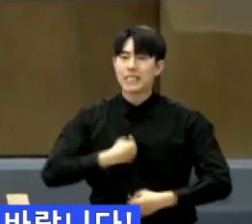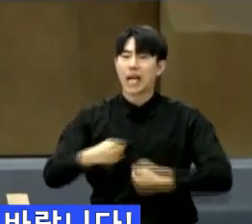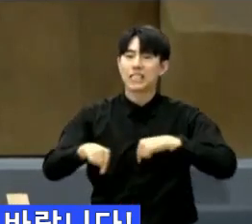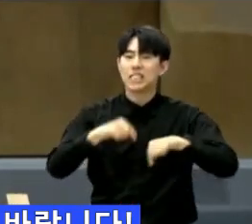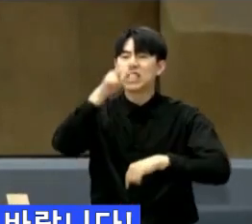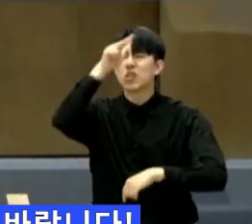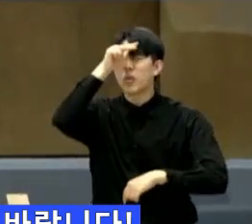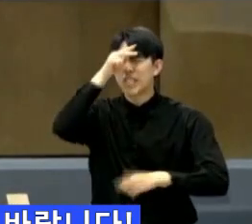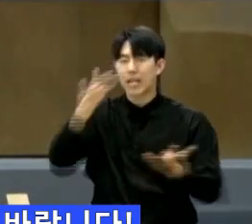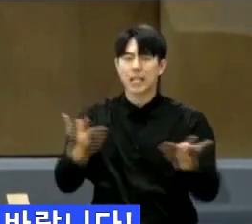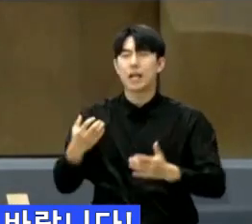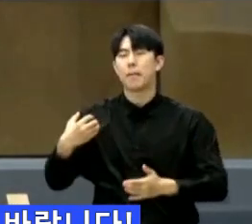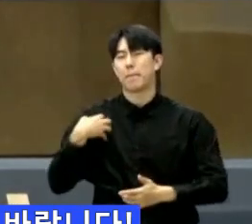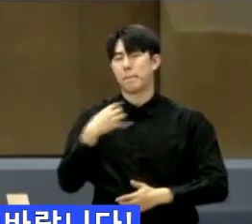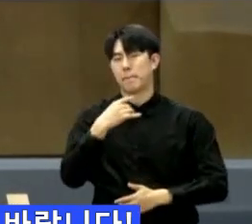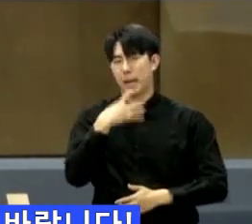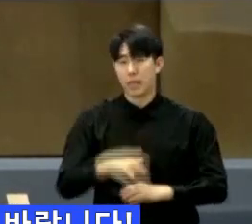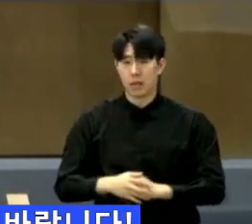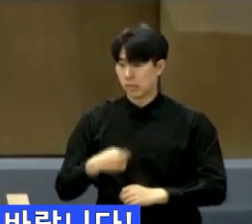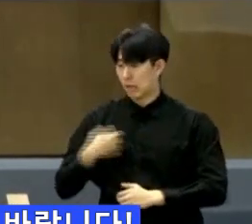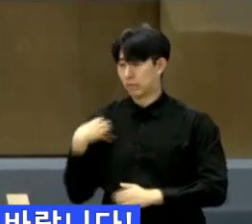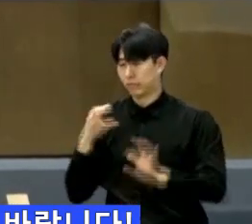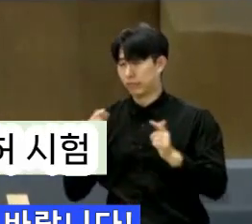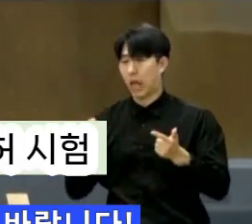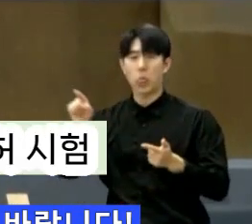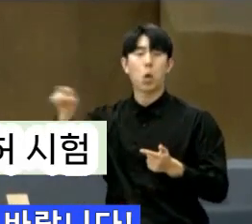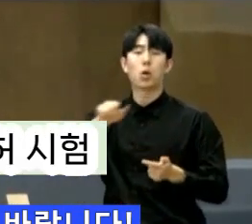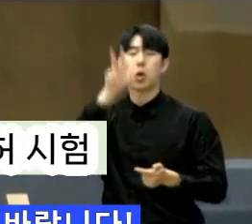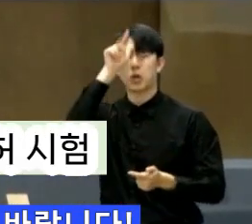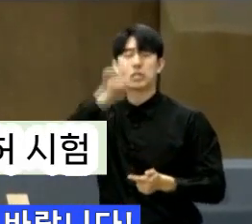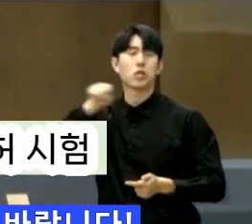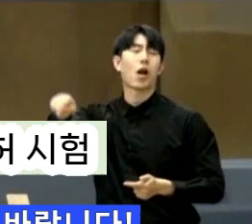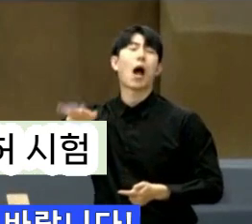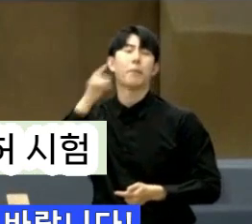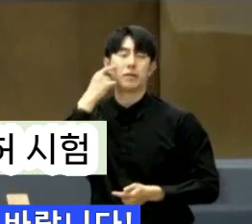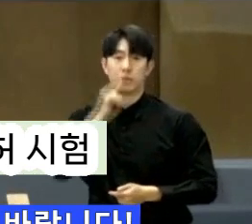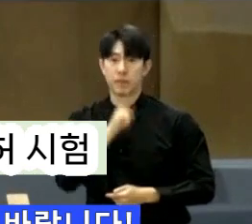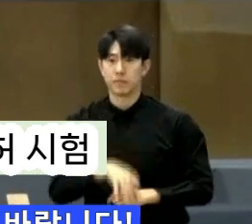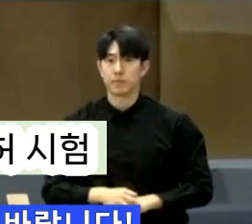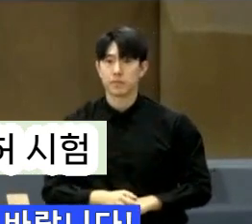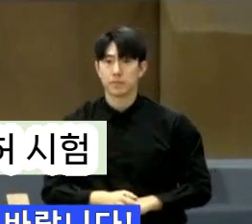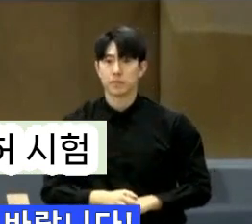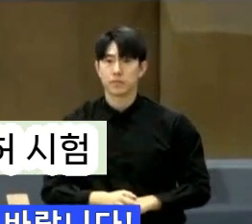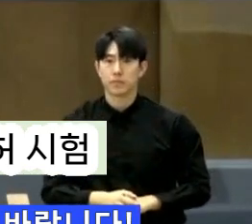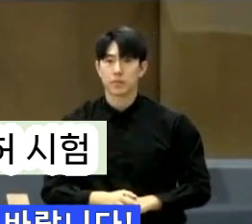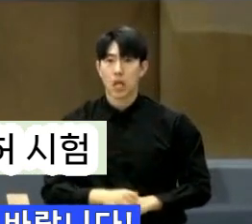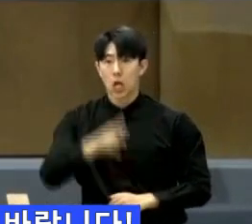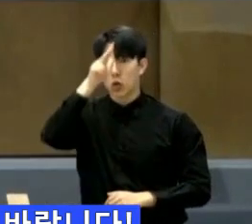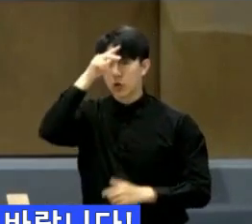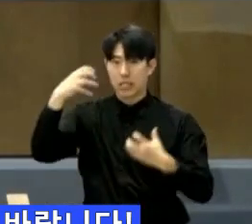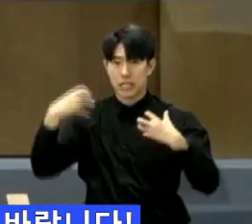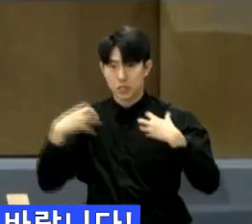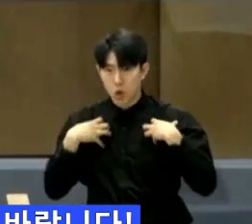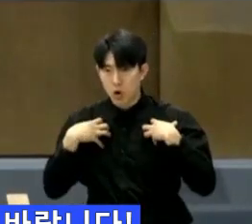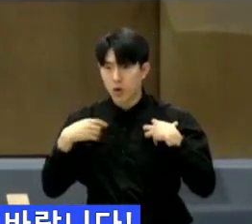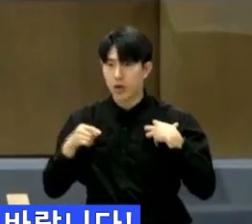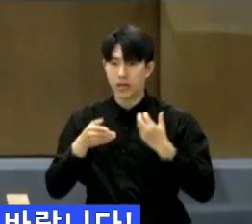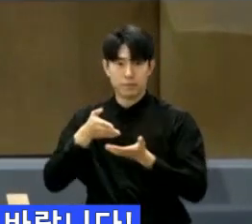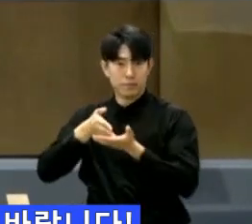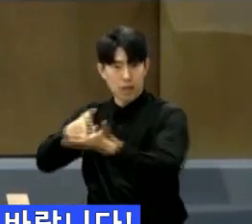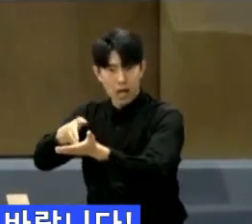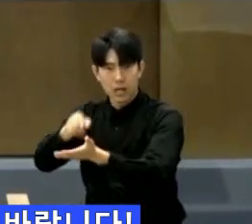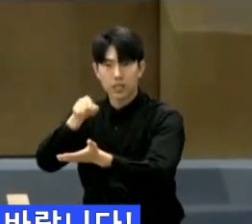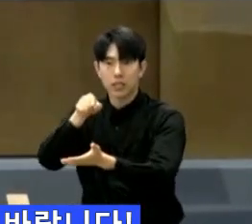국가경찰의 임용과 관련된 내용은 자신의 소관이 아니라고 주장했습니다. 마지막으로 경찰청과 도로교통공단을 상대로 운전면허 시험 간소화 반대